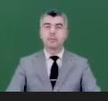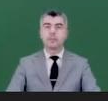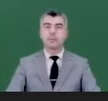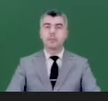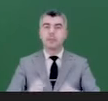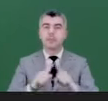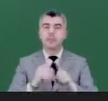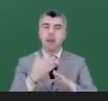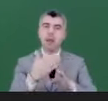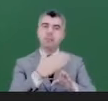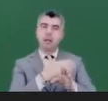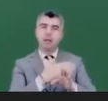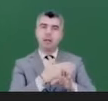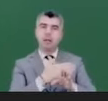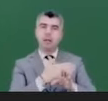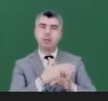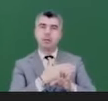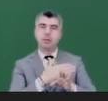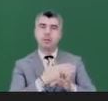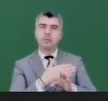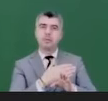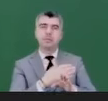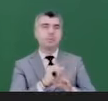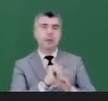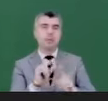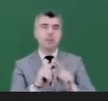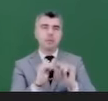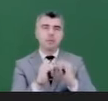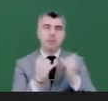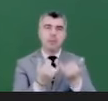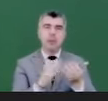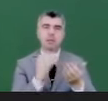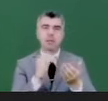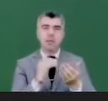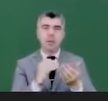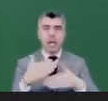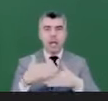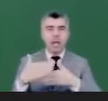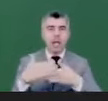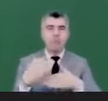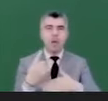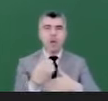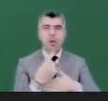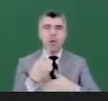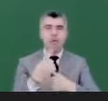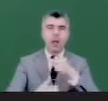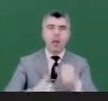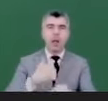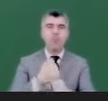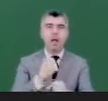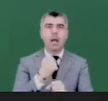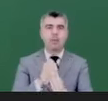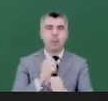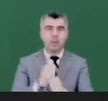خرجنا من المنطق السابق ديال الاجتماع غدات فاتح مي